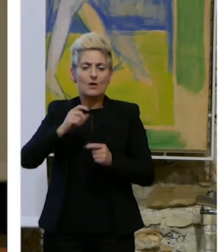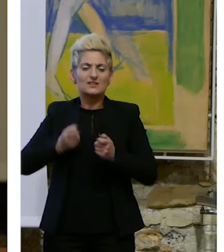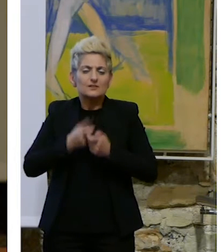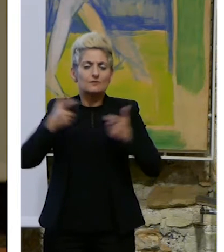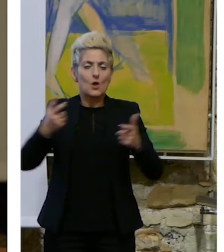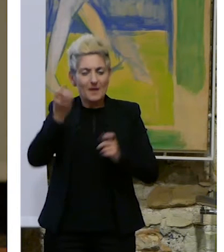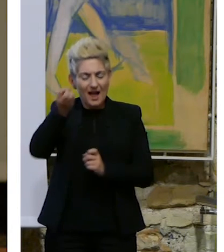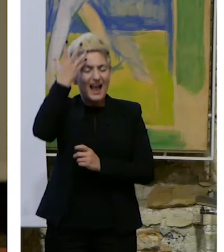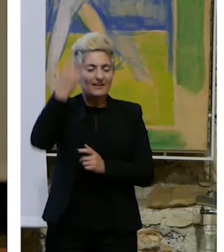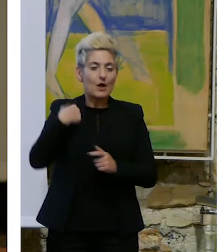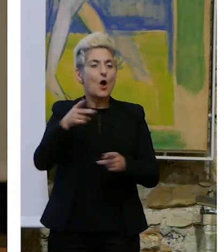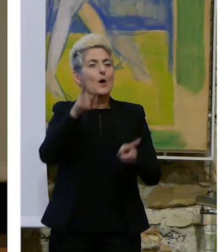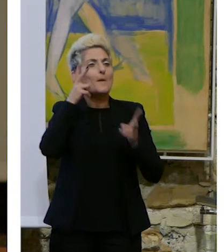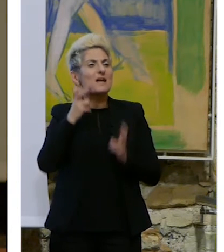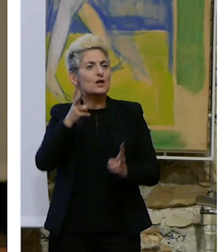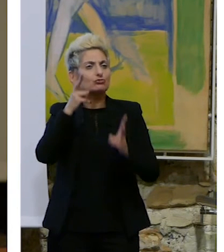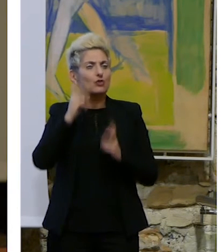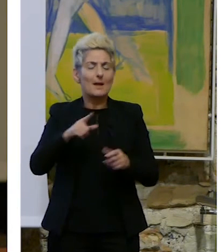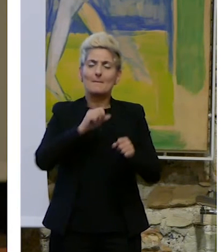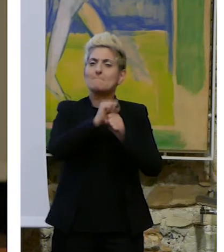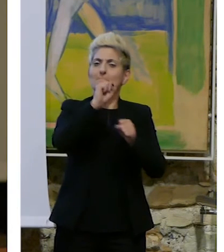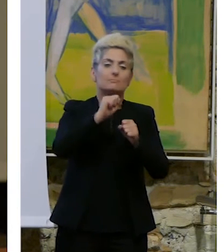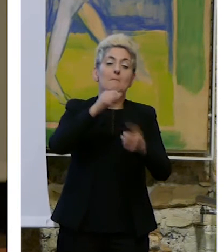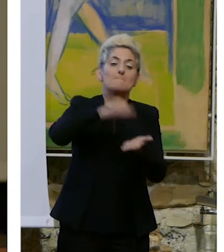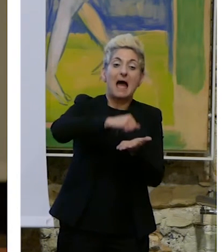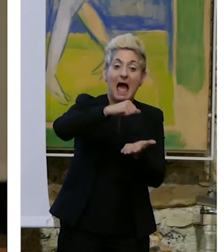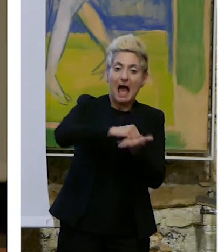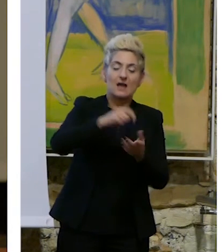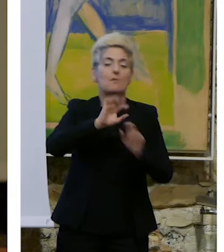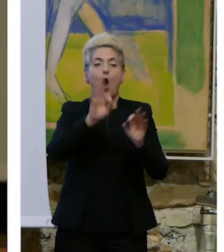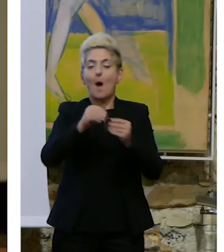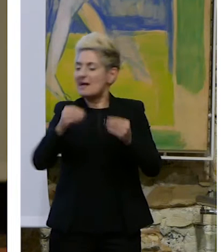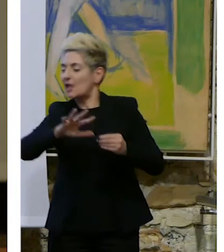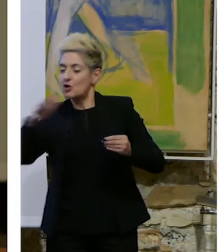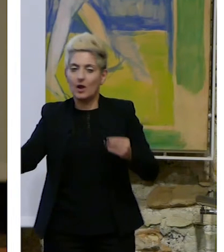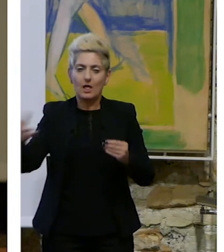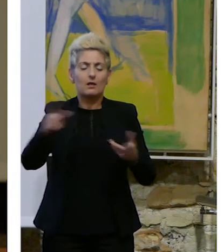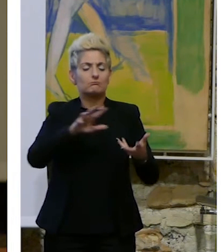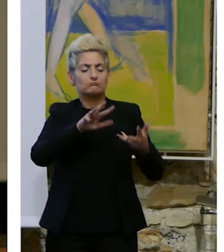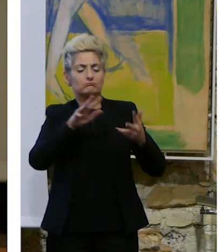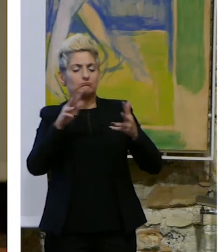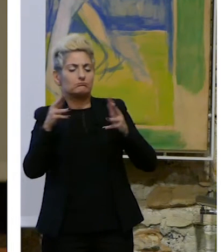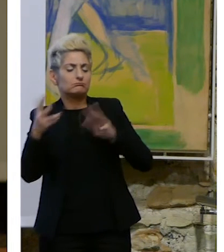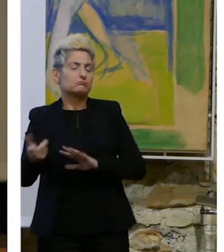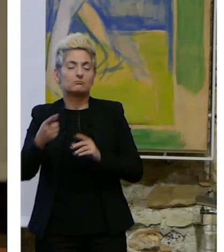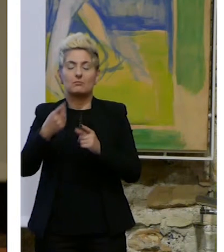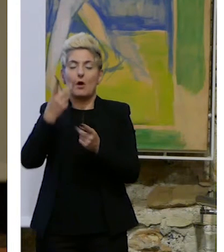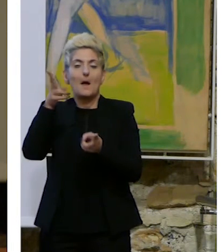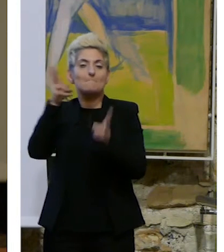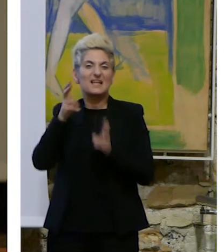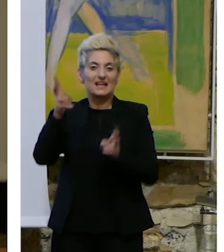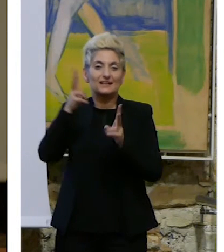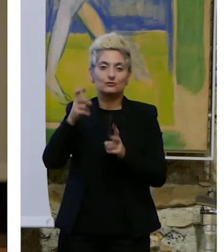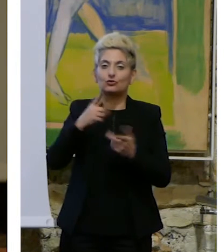la percezione che ho di un marmo, di un materiale, e trasformarlo in una percezione molto più utile di una salsa